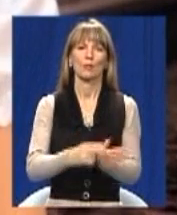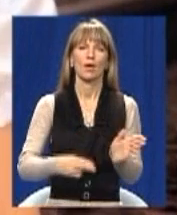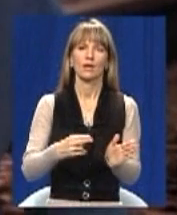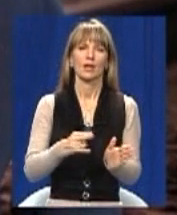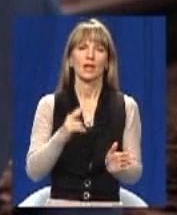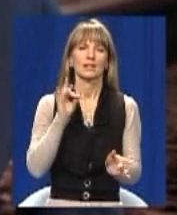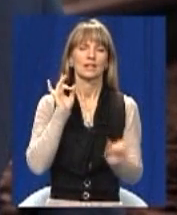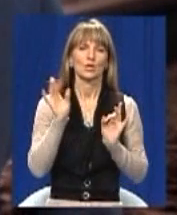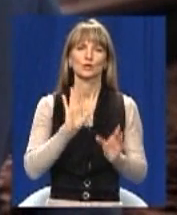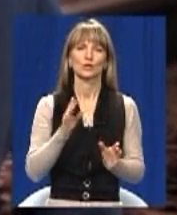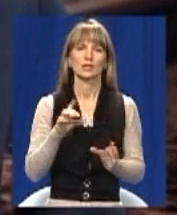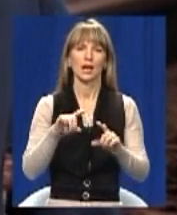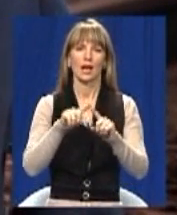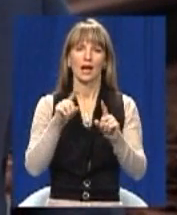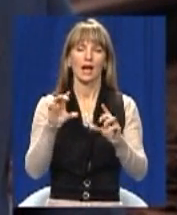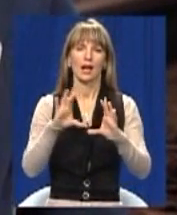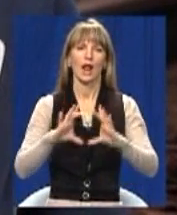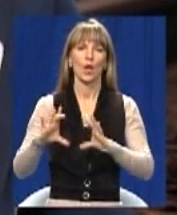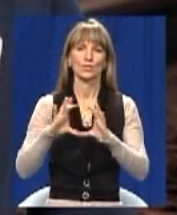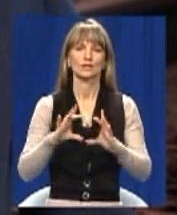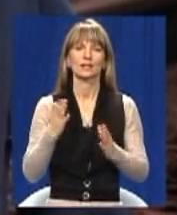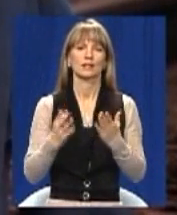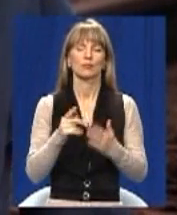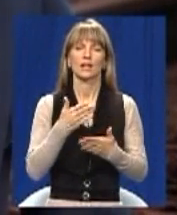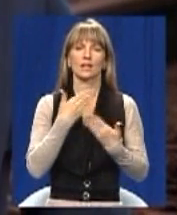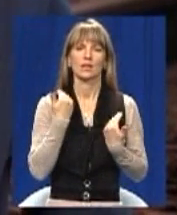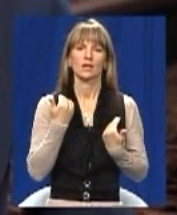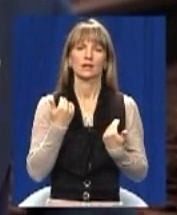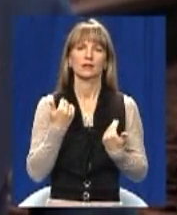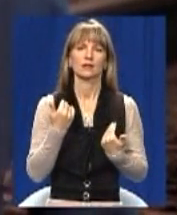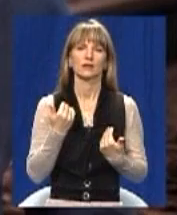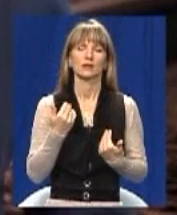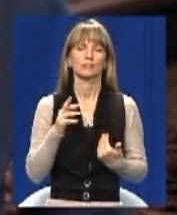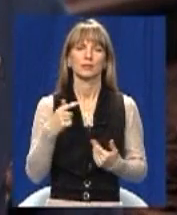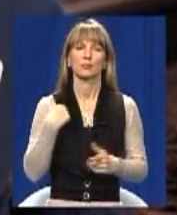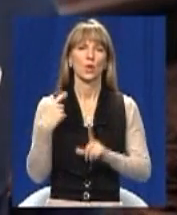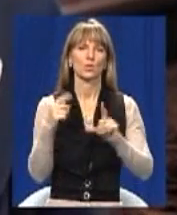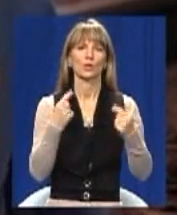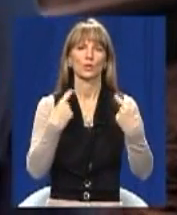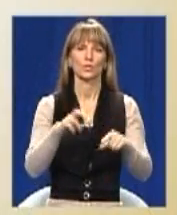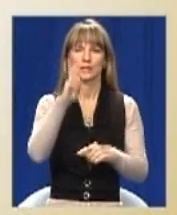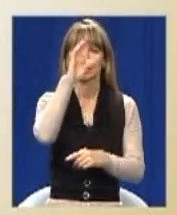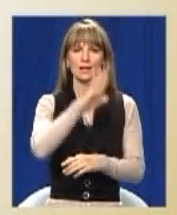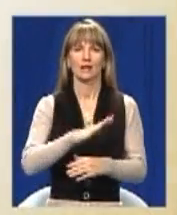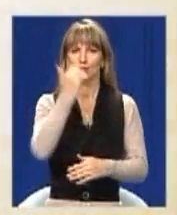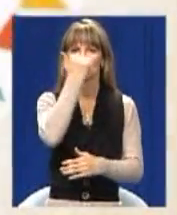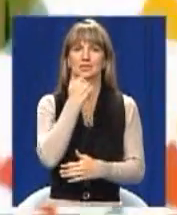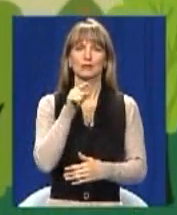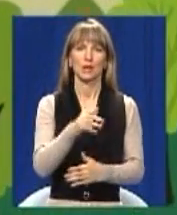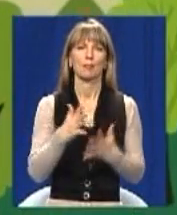стучите колес. Если бы их не было, мы бы не побывали ни в каких странах. Спасибо им большое.